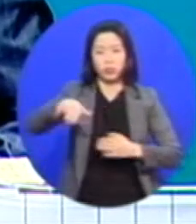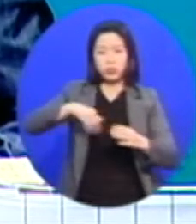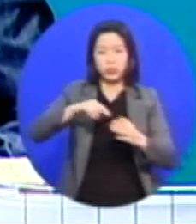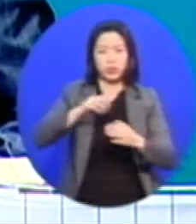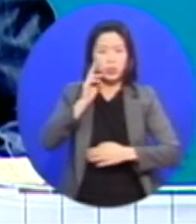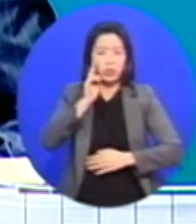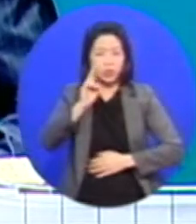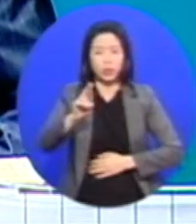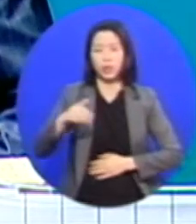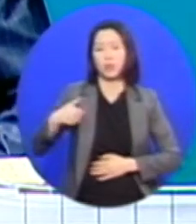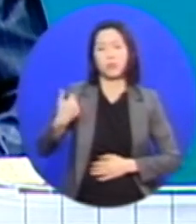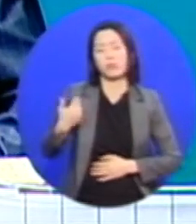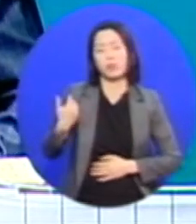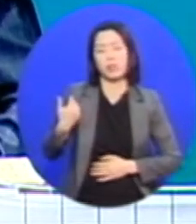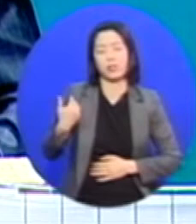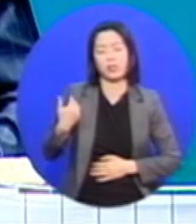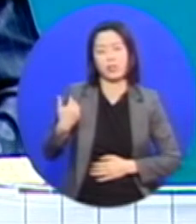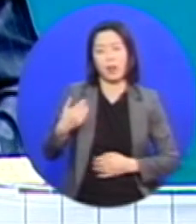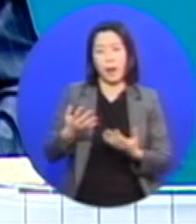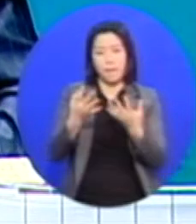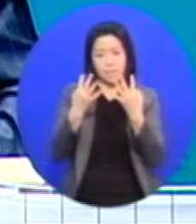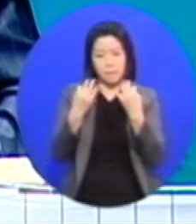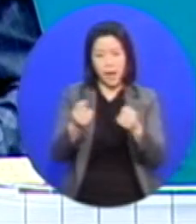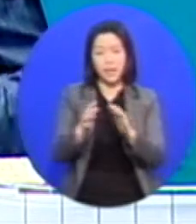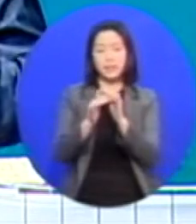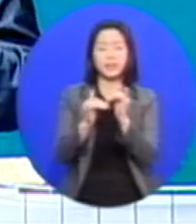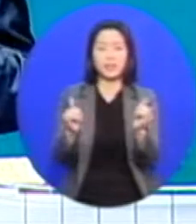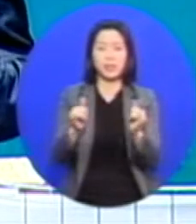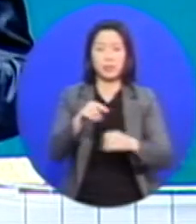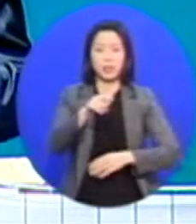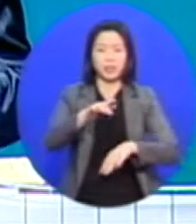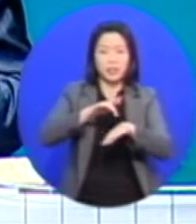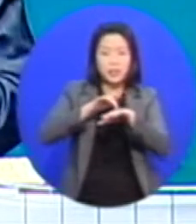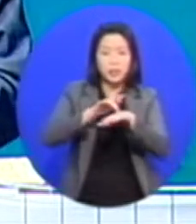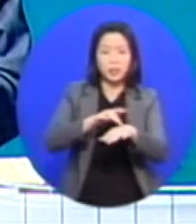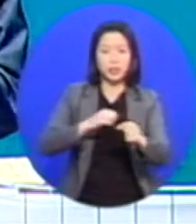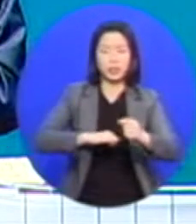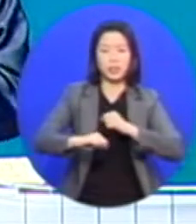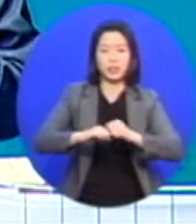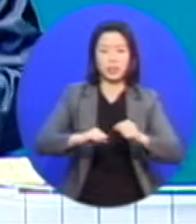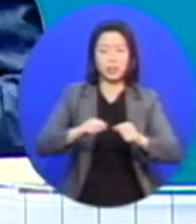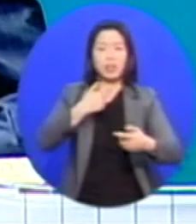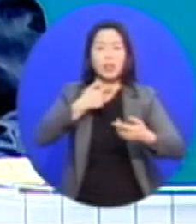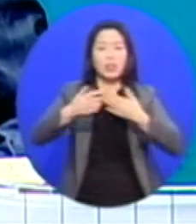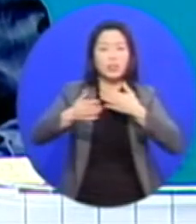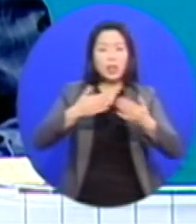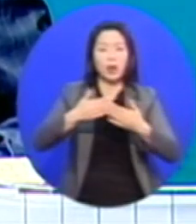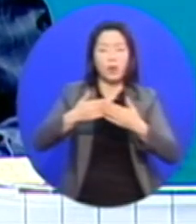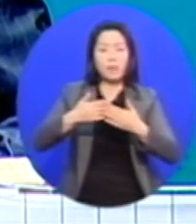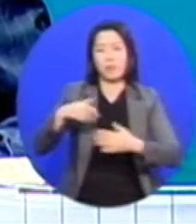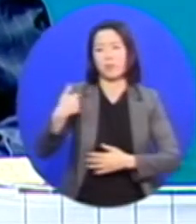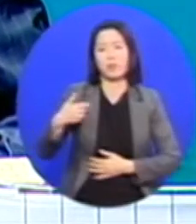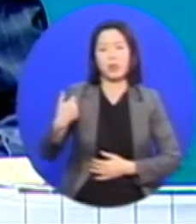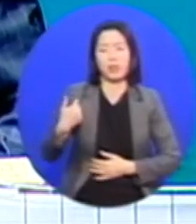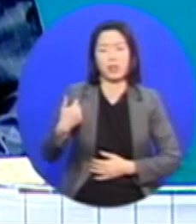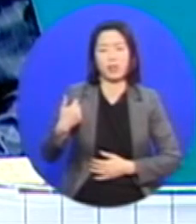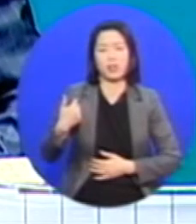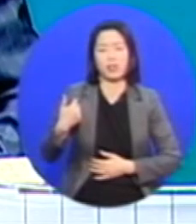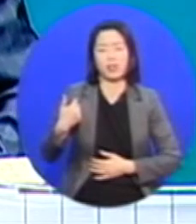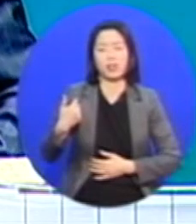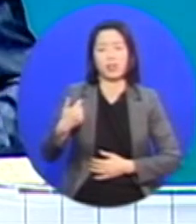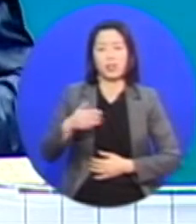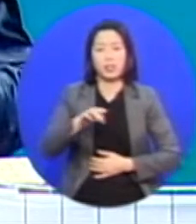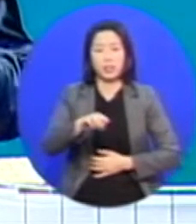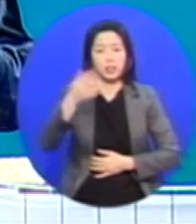모릅니다 그런데 많은 분들이 극 유신의 역사를 잘 경험해 보지 못해요 그는